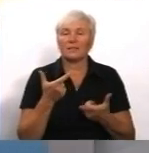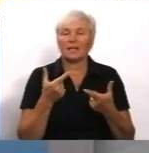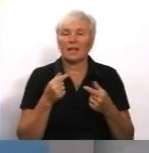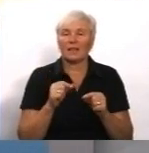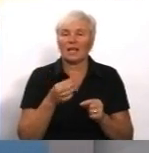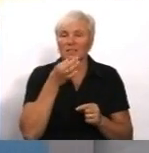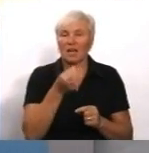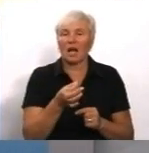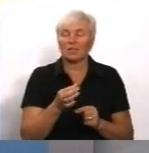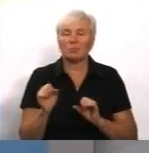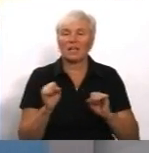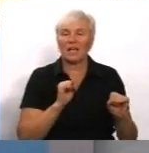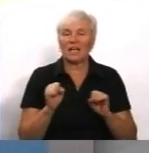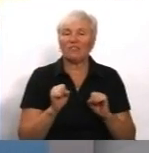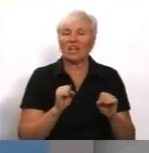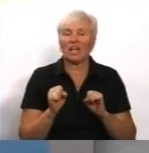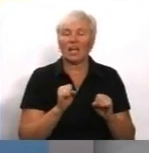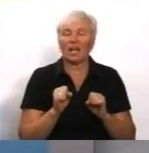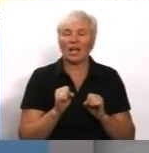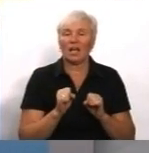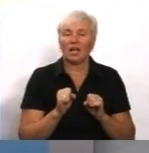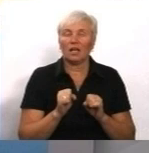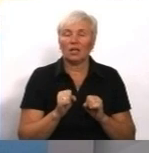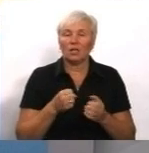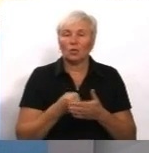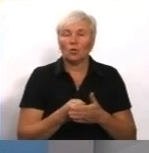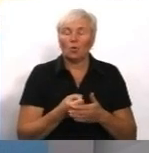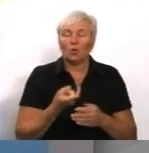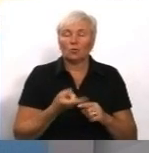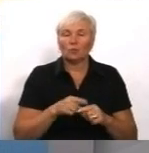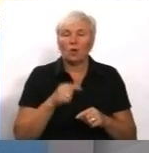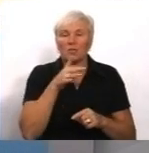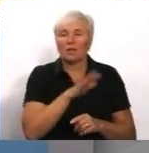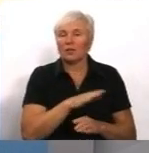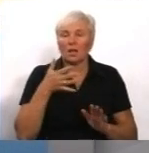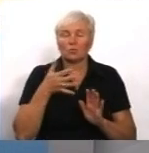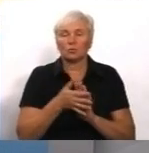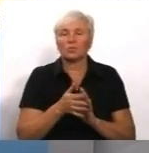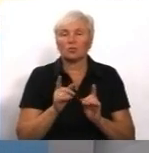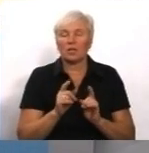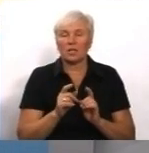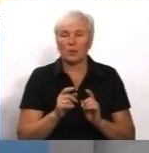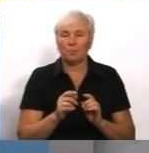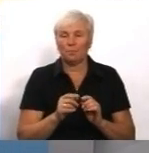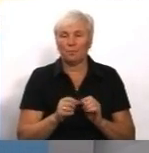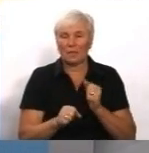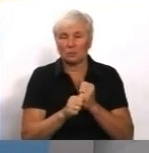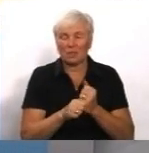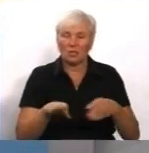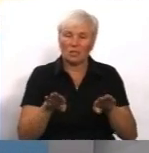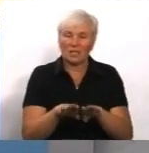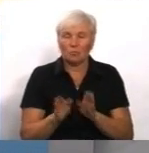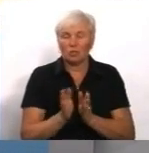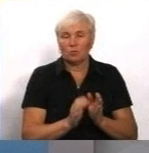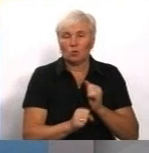так, керівники до цього часу не зрозуміли, що є підходи інші щодо закритого режиму роботи. До цього